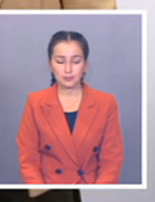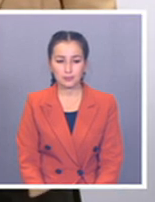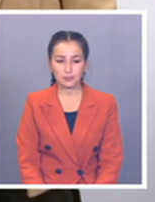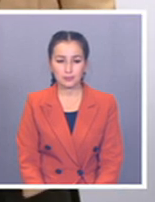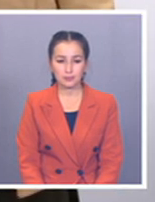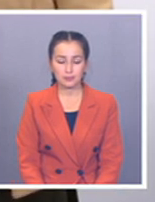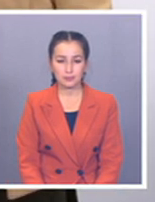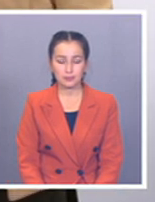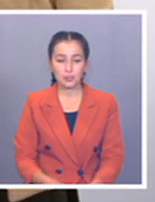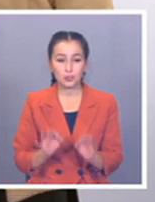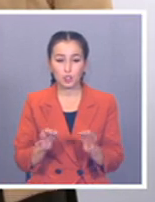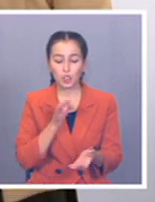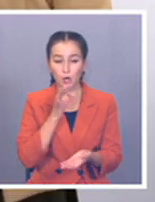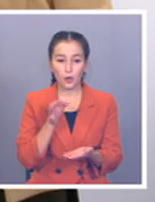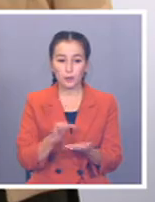Дұрыс жауабы